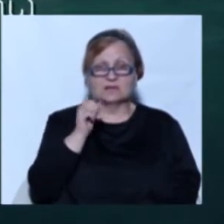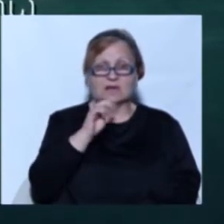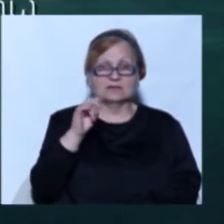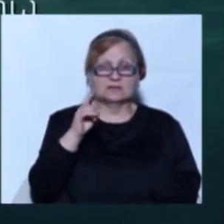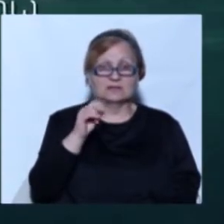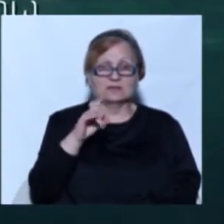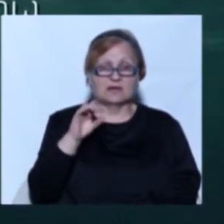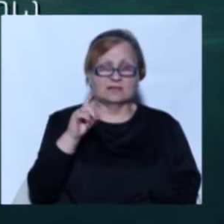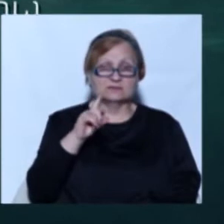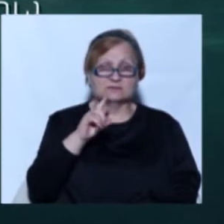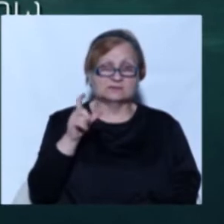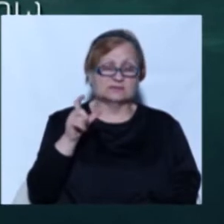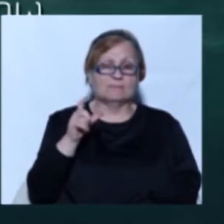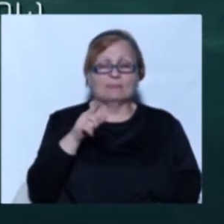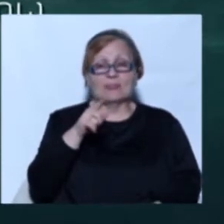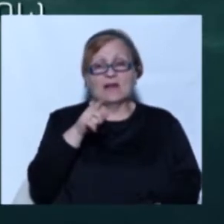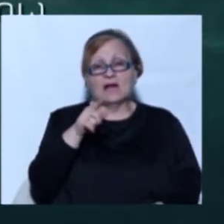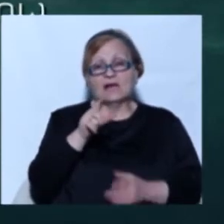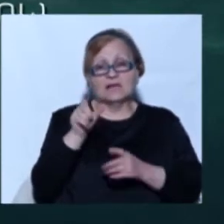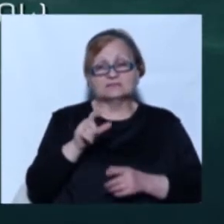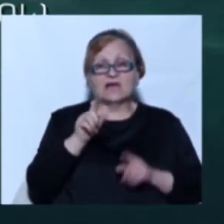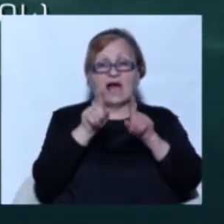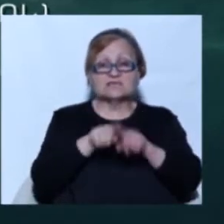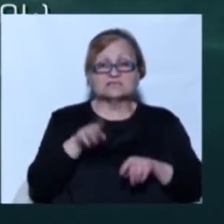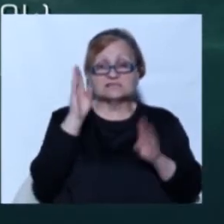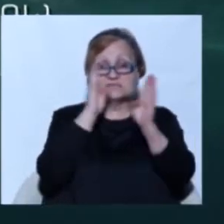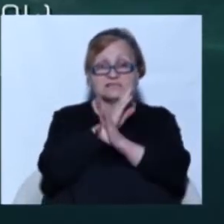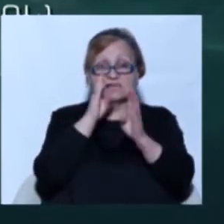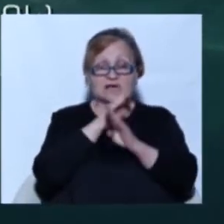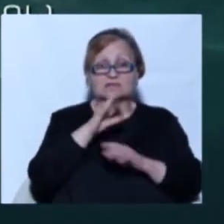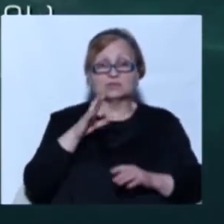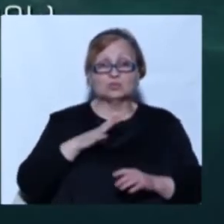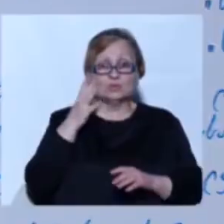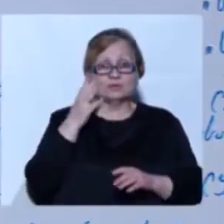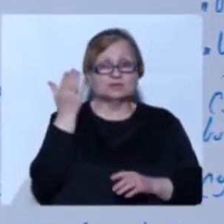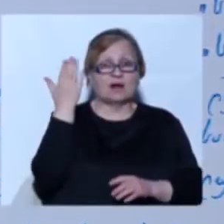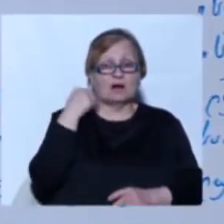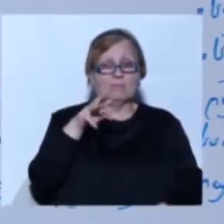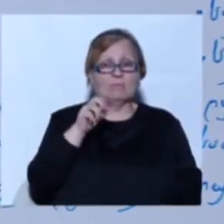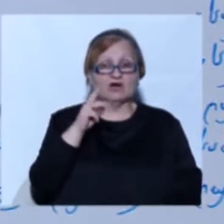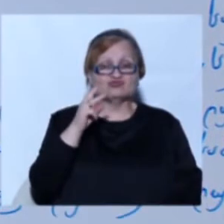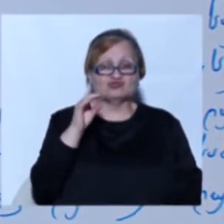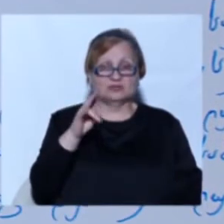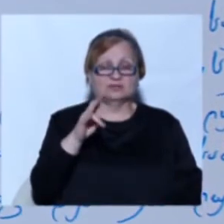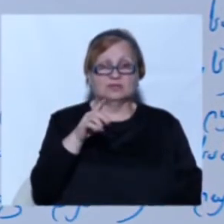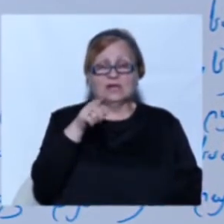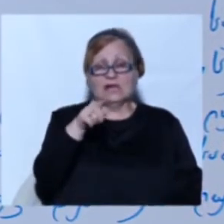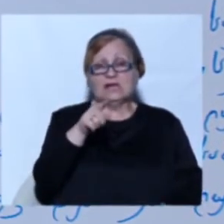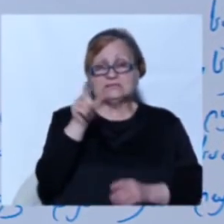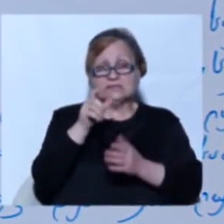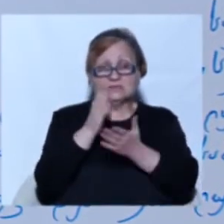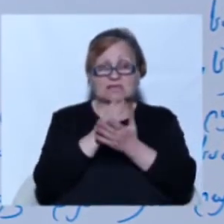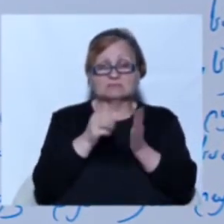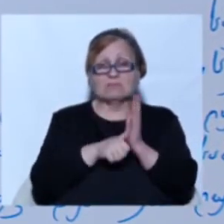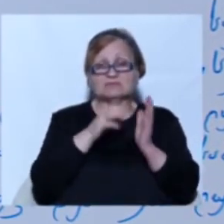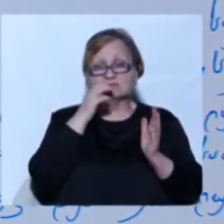ლექსი „ასეთი დარი თუ იდგა მაშინ“. ეს ლექსი შეტანილია მეექვსე კლასის ერთ-ერთ